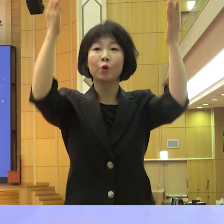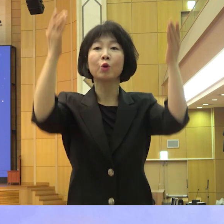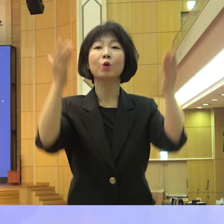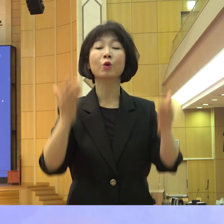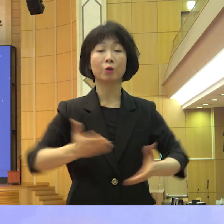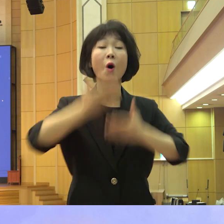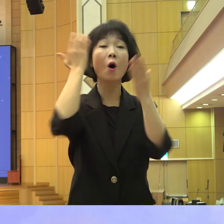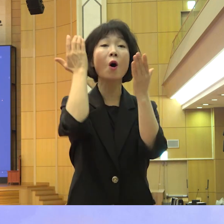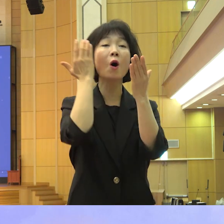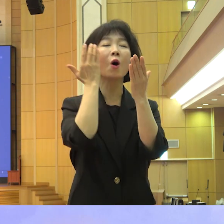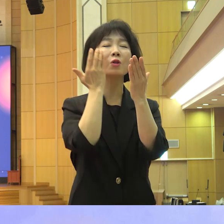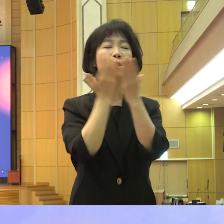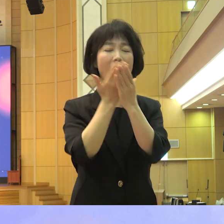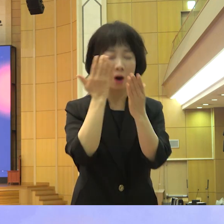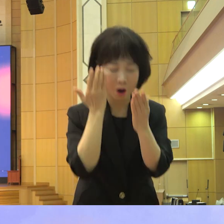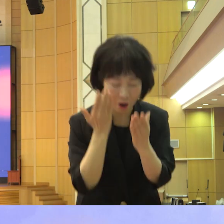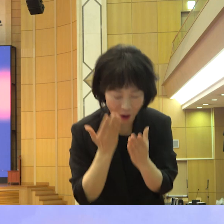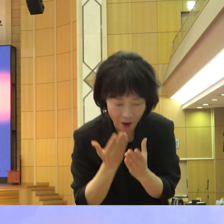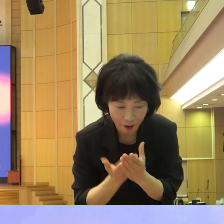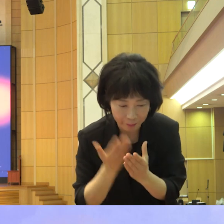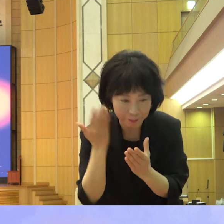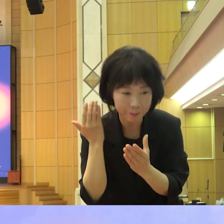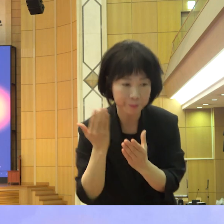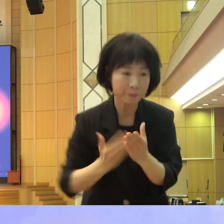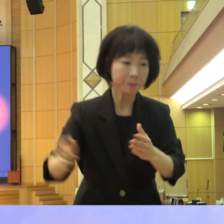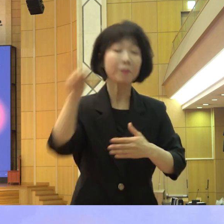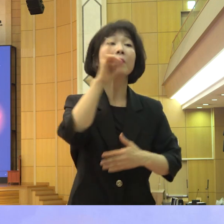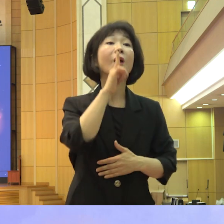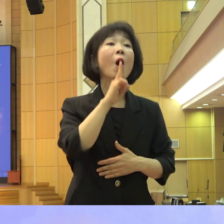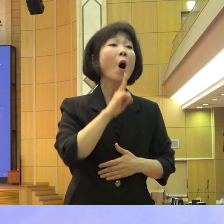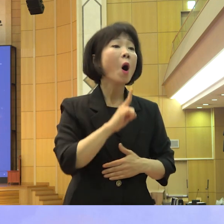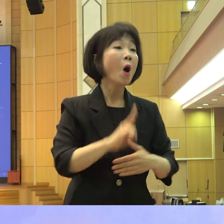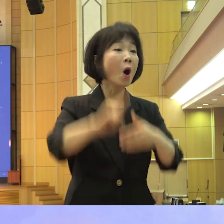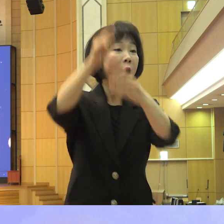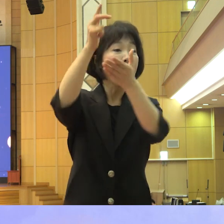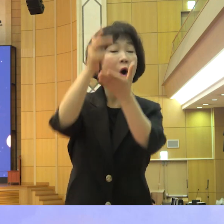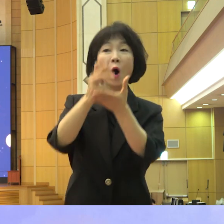새날 주소서.